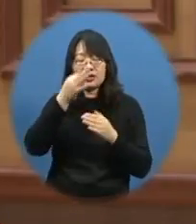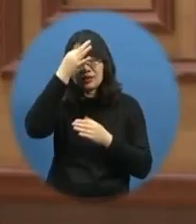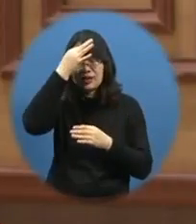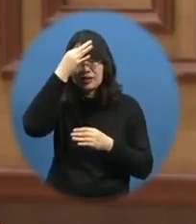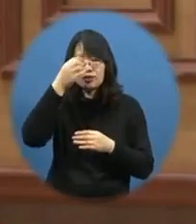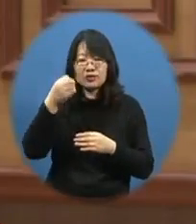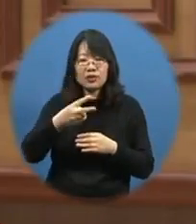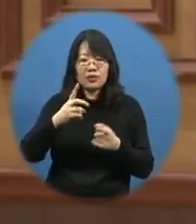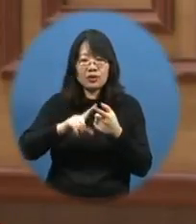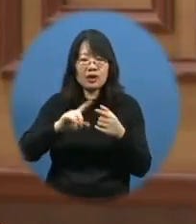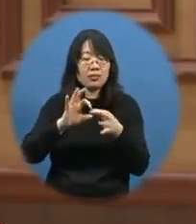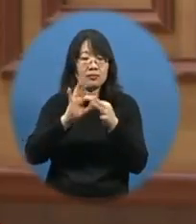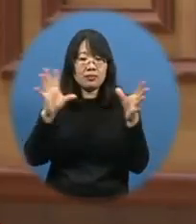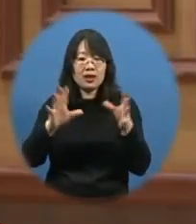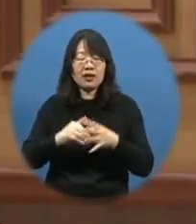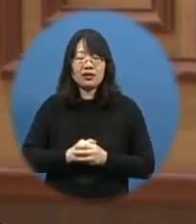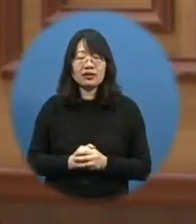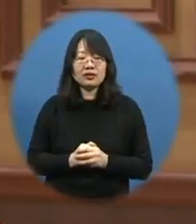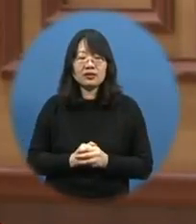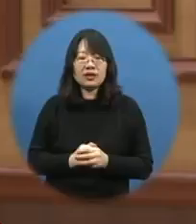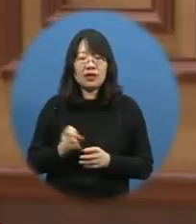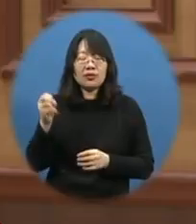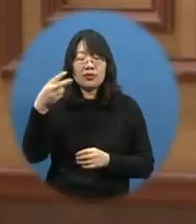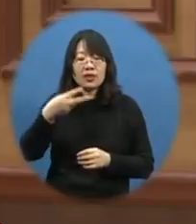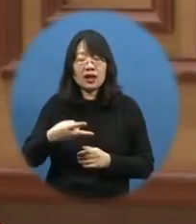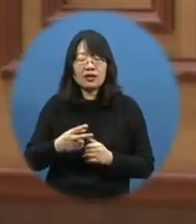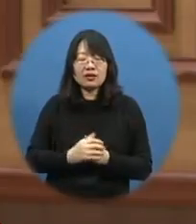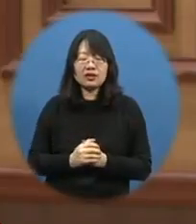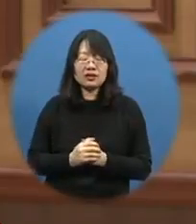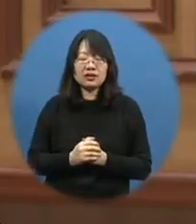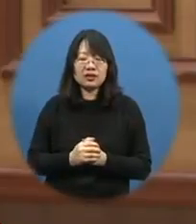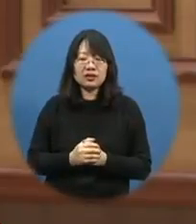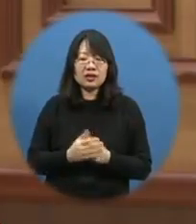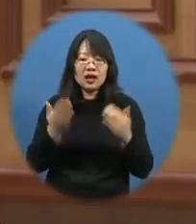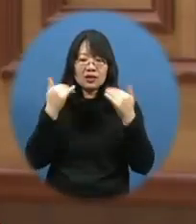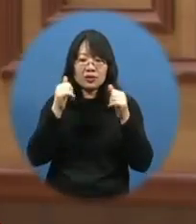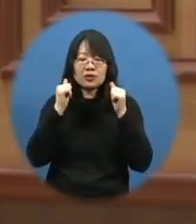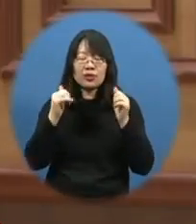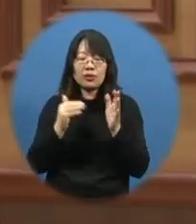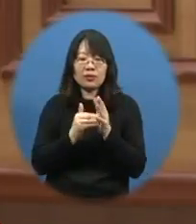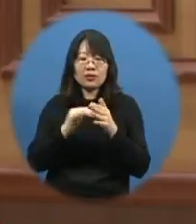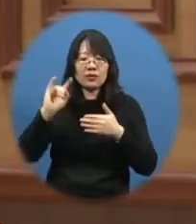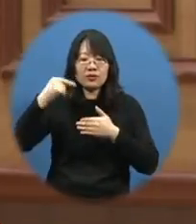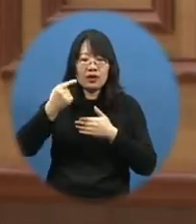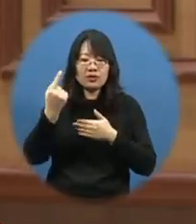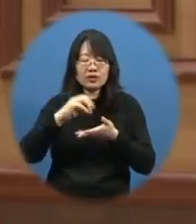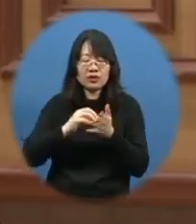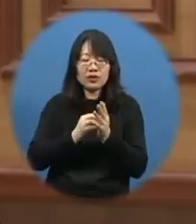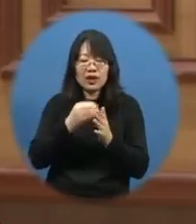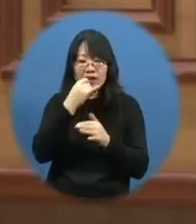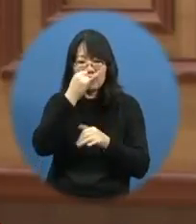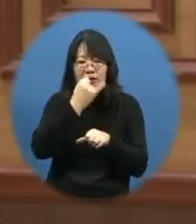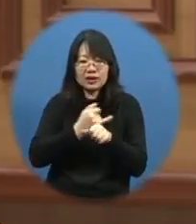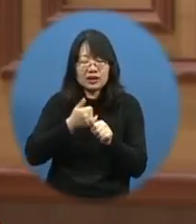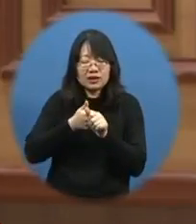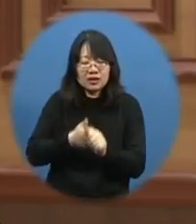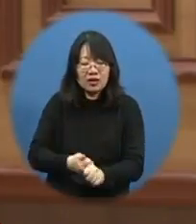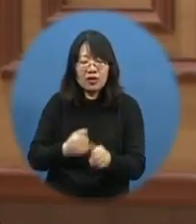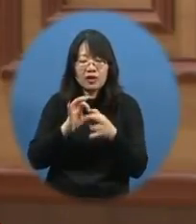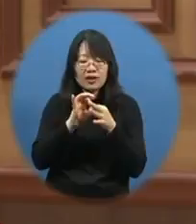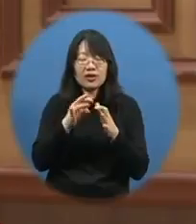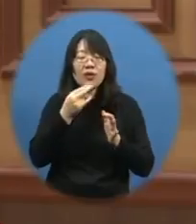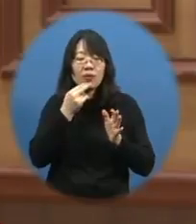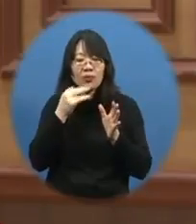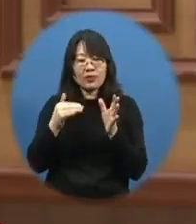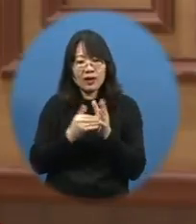재능이나 그건 아무 관계가 없거든요. 그리고 또 학교를 졸업한 다음에 얼만큼 실용적이냐 하는 것하고도 관계가